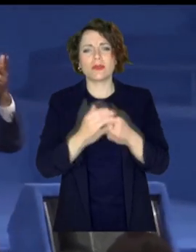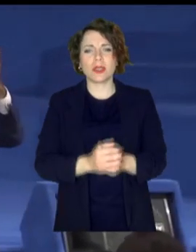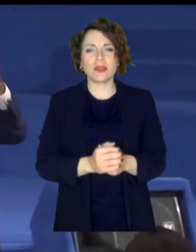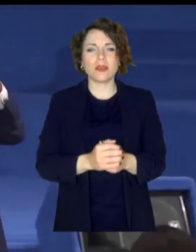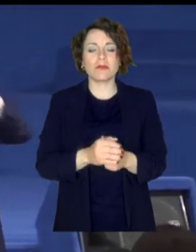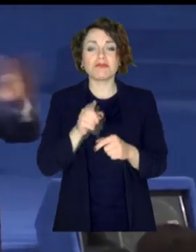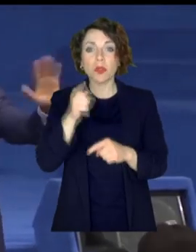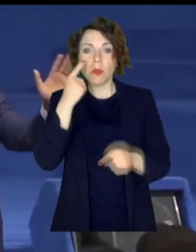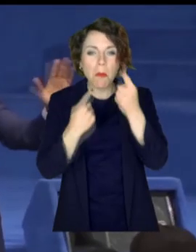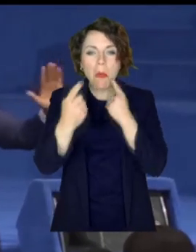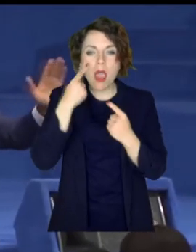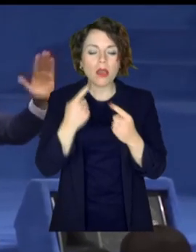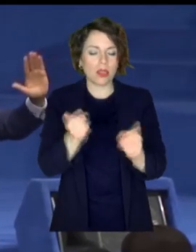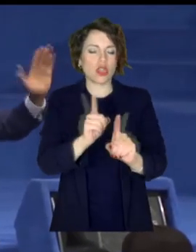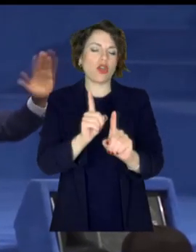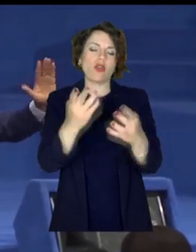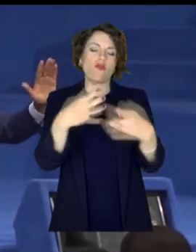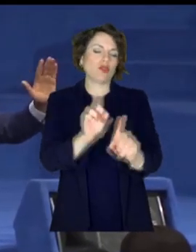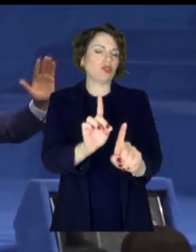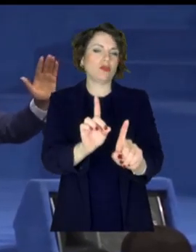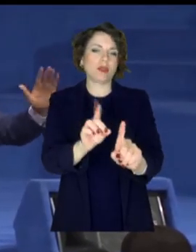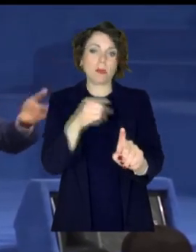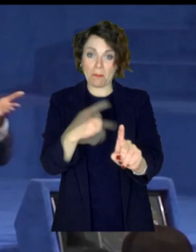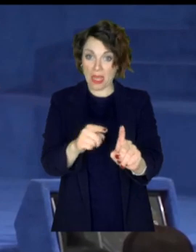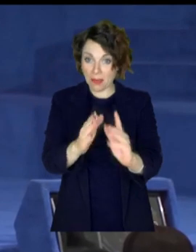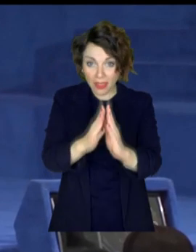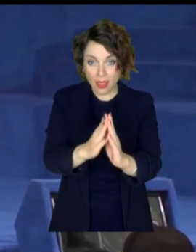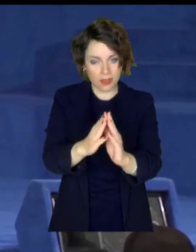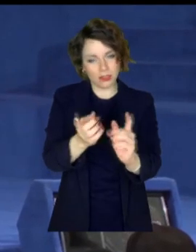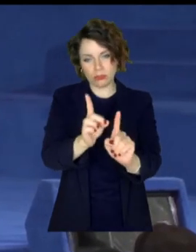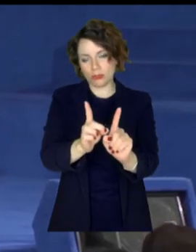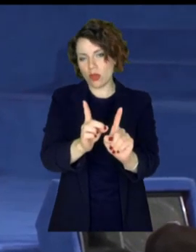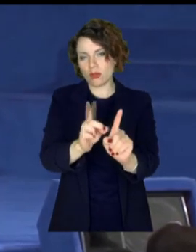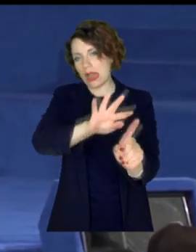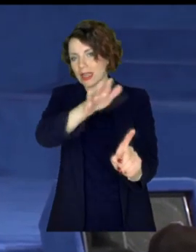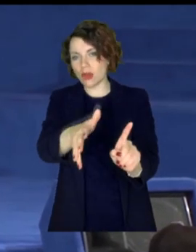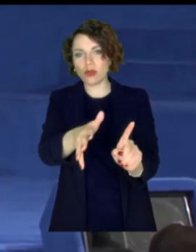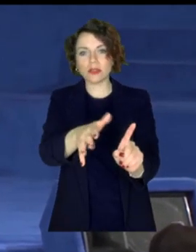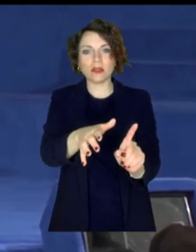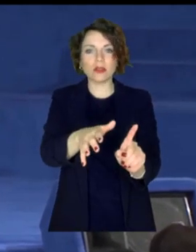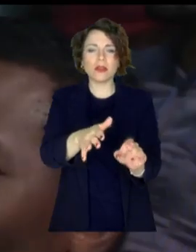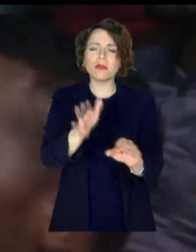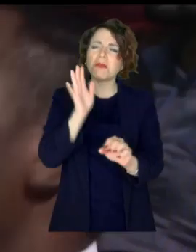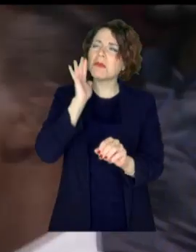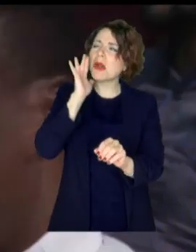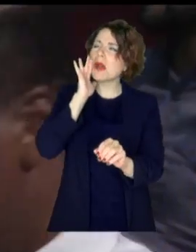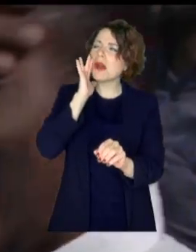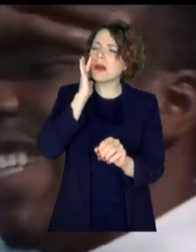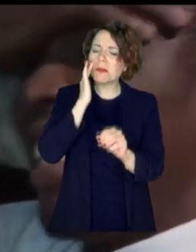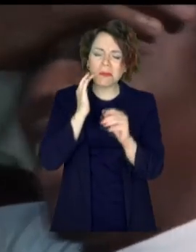E inizi a piangere. No. Questa non è una preghiera cristiana. Oh Padre, perché?